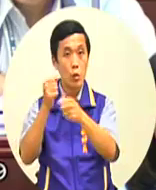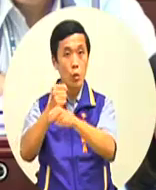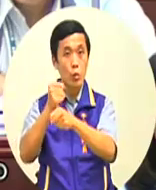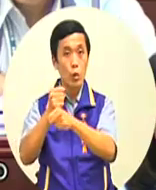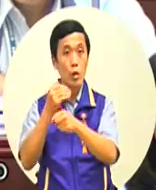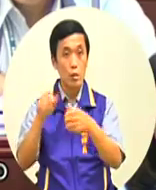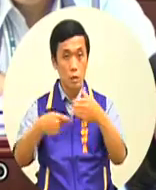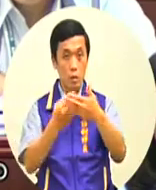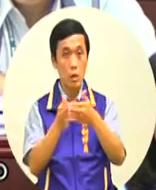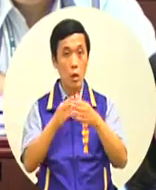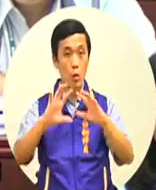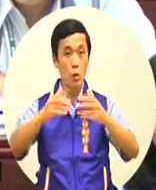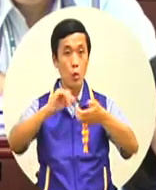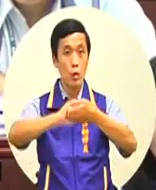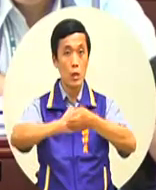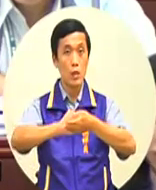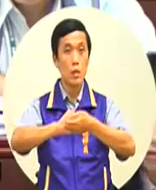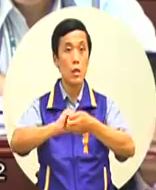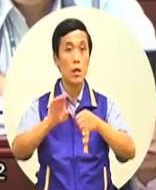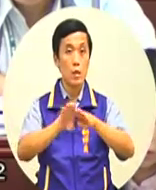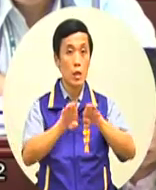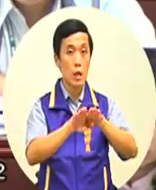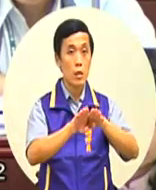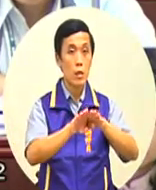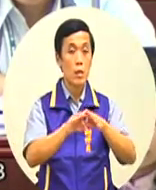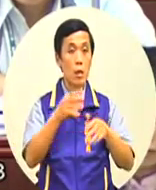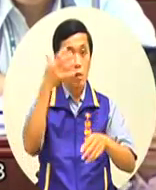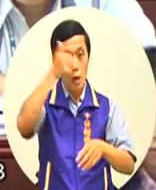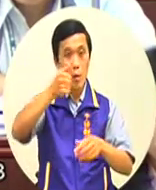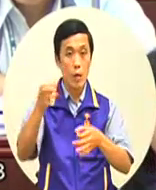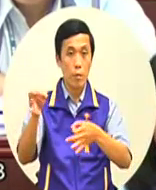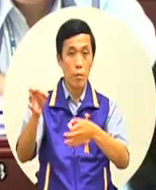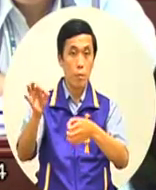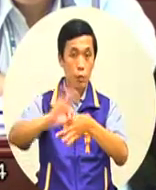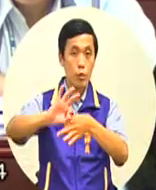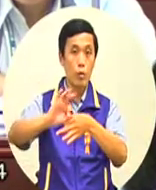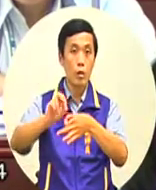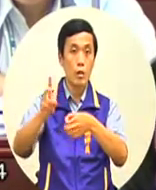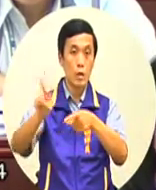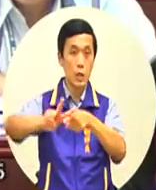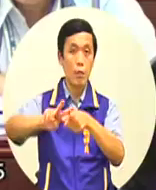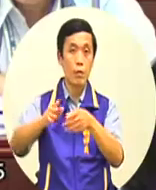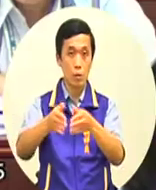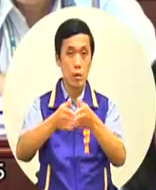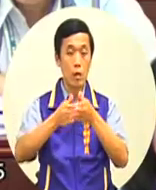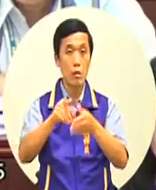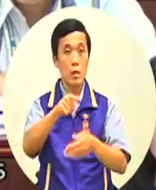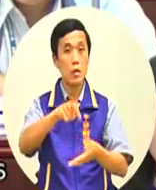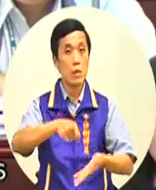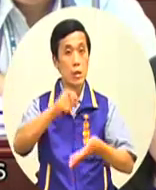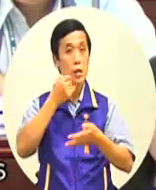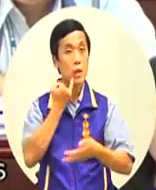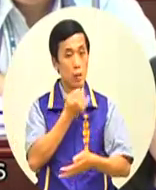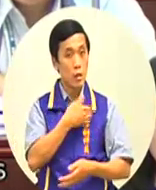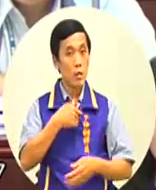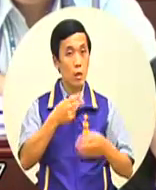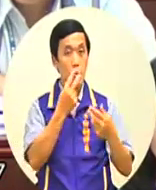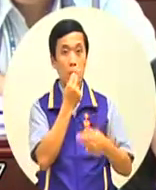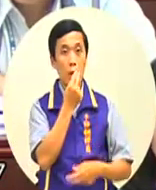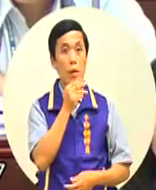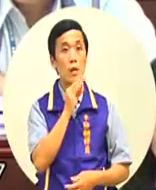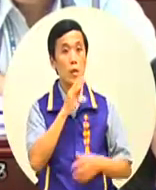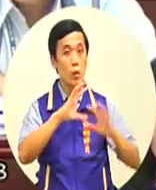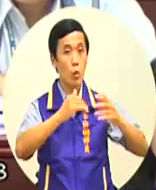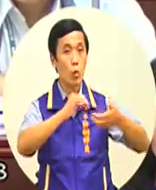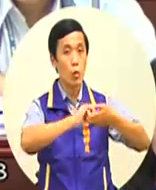要有出勤，他就要加倍给薪。所以刚刚你所提及的这个业者，有可能当一个星期天刚好是国定